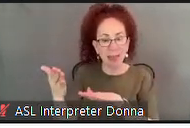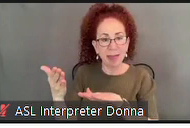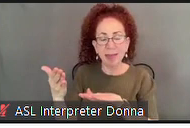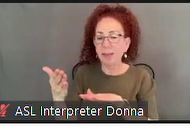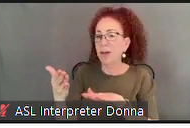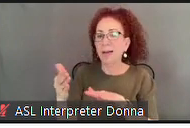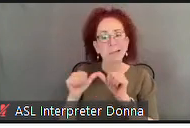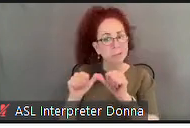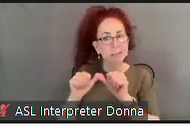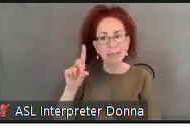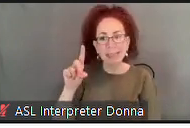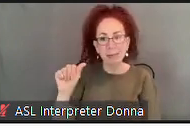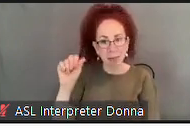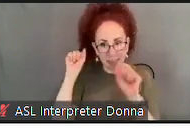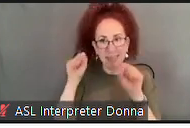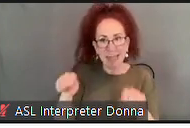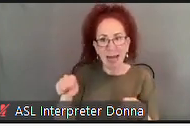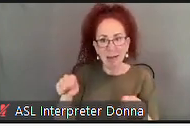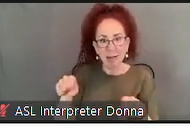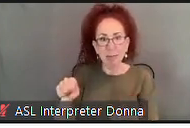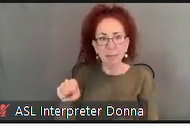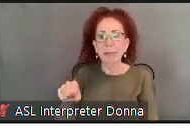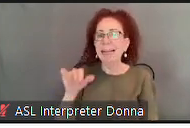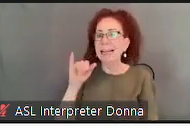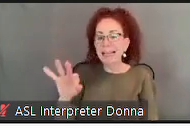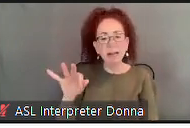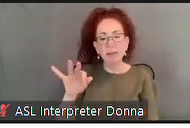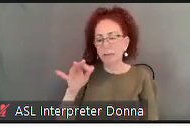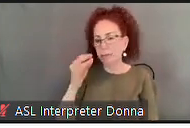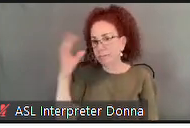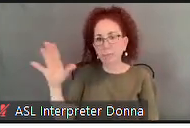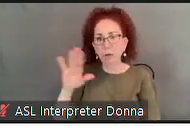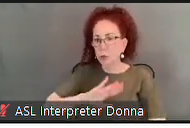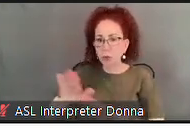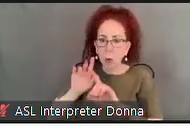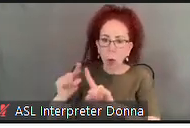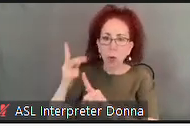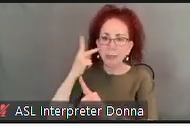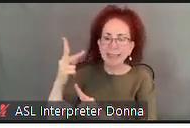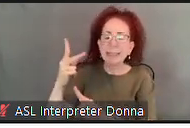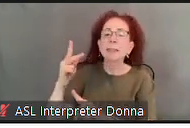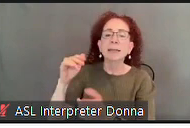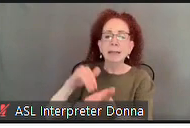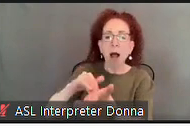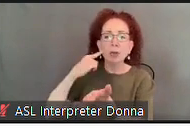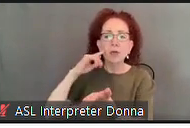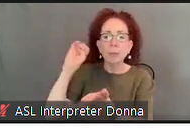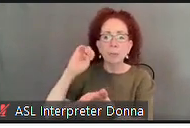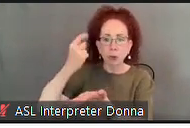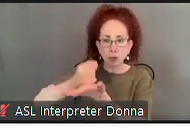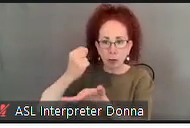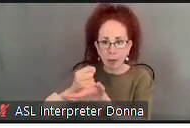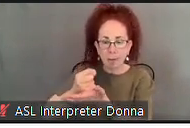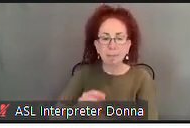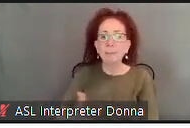身身体降温的功能在这方面会比较低。